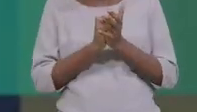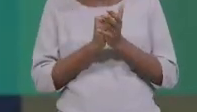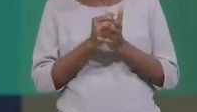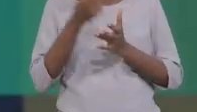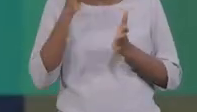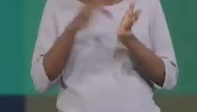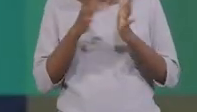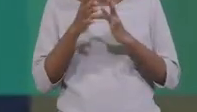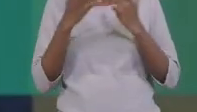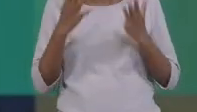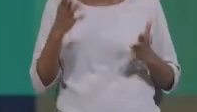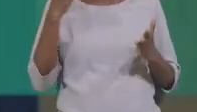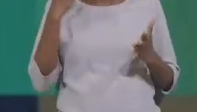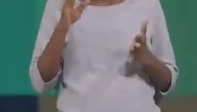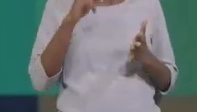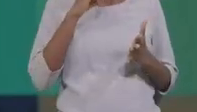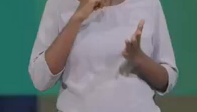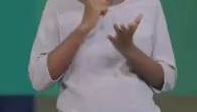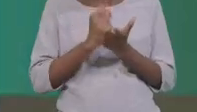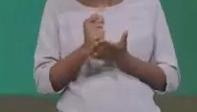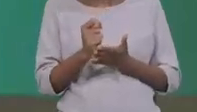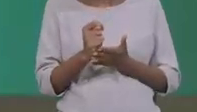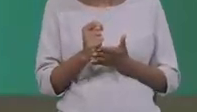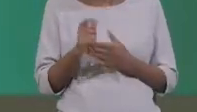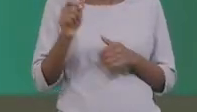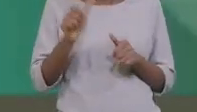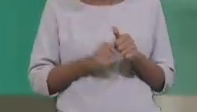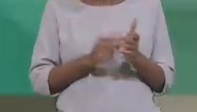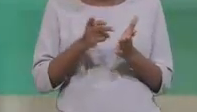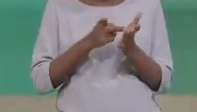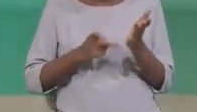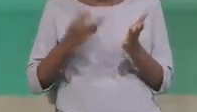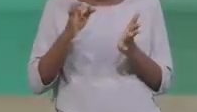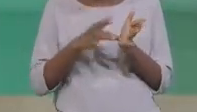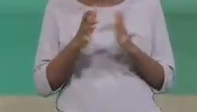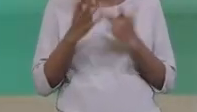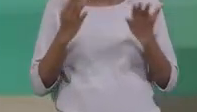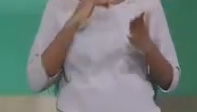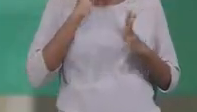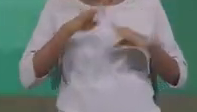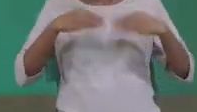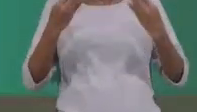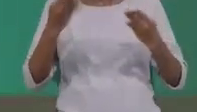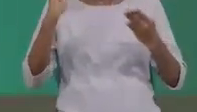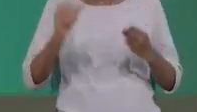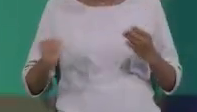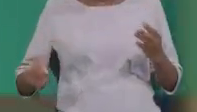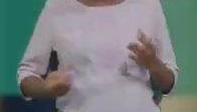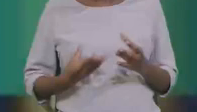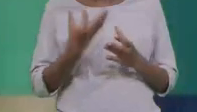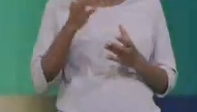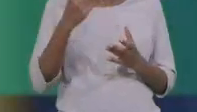dit, les Écritures de la vérité. Toute partie des Écritures est donnée